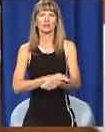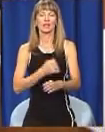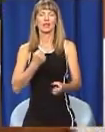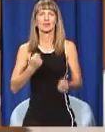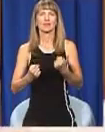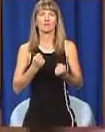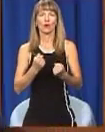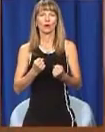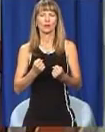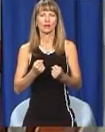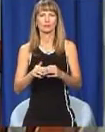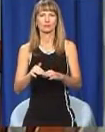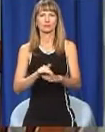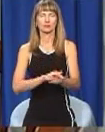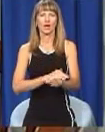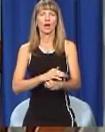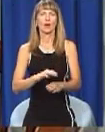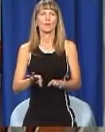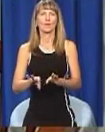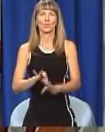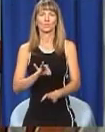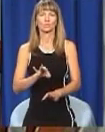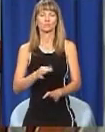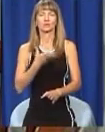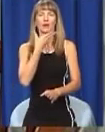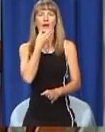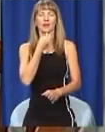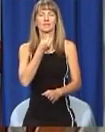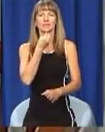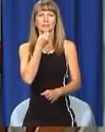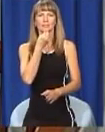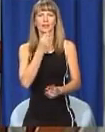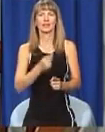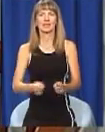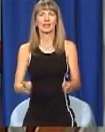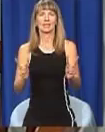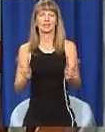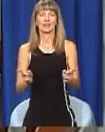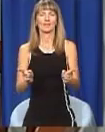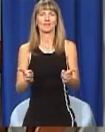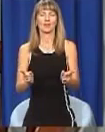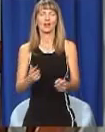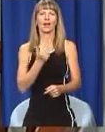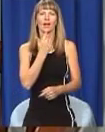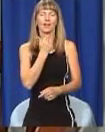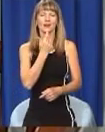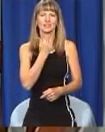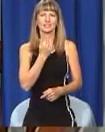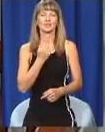твердой оболочкой. Получаем красивого, длинного,